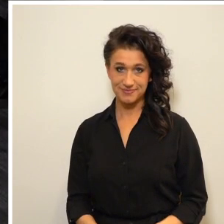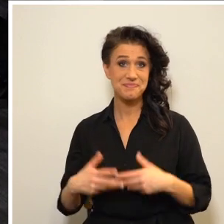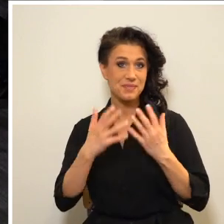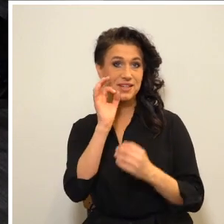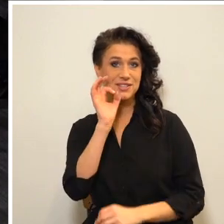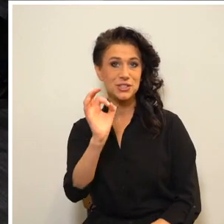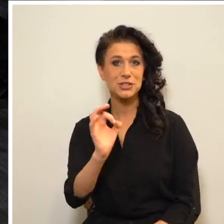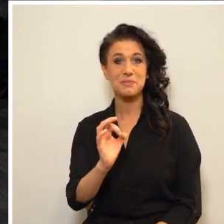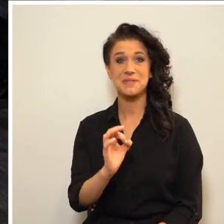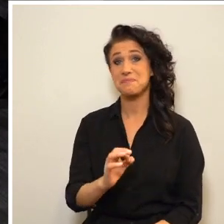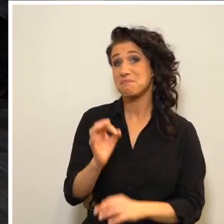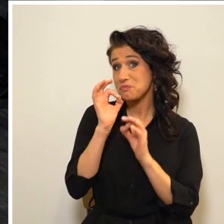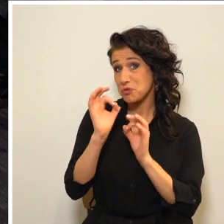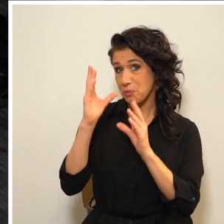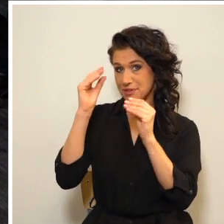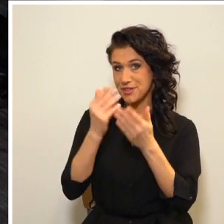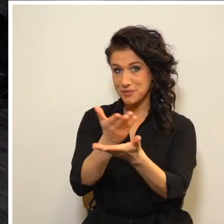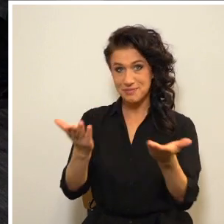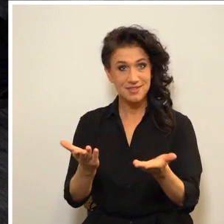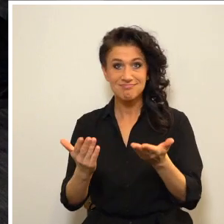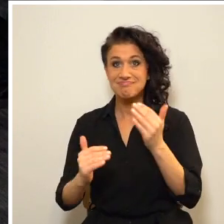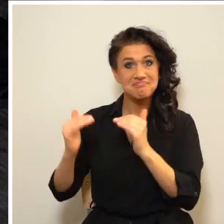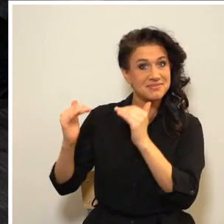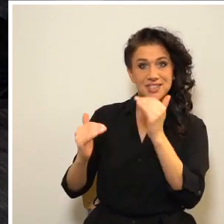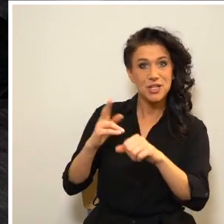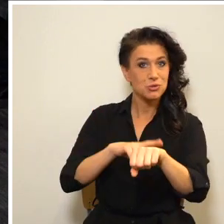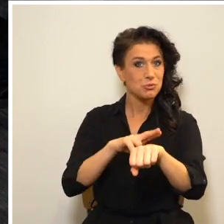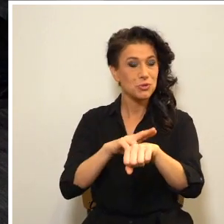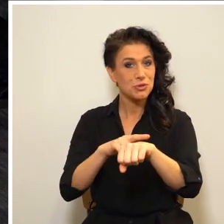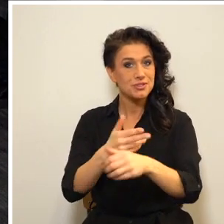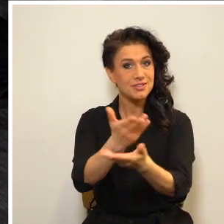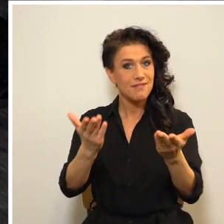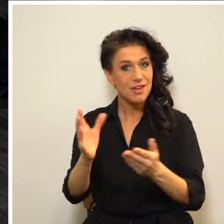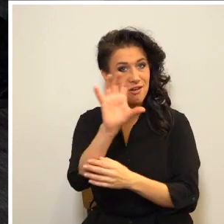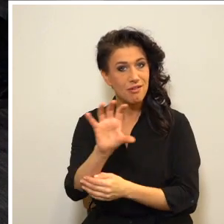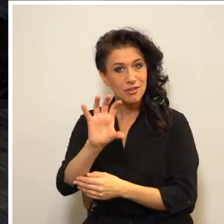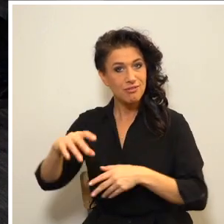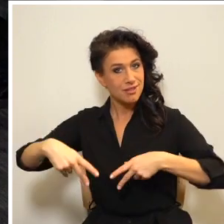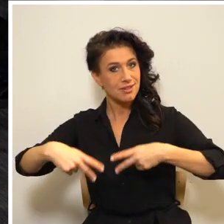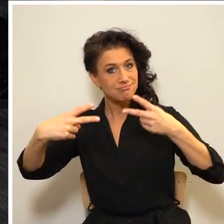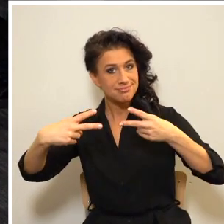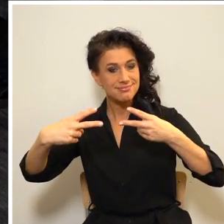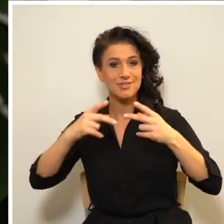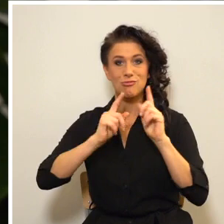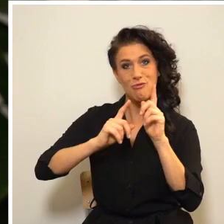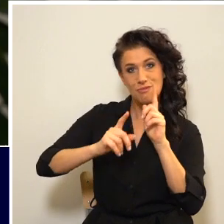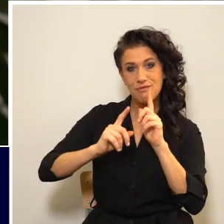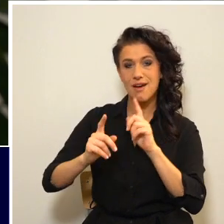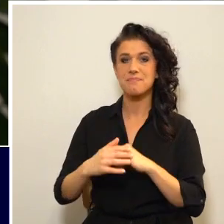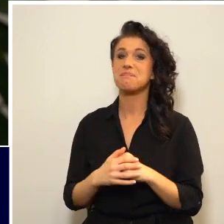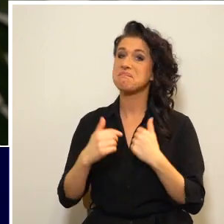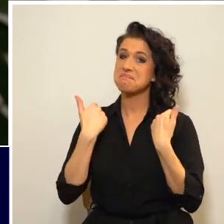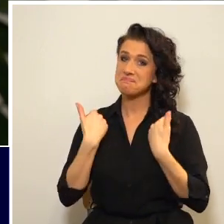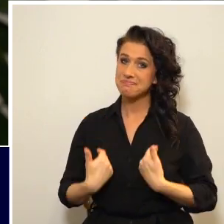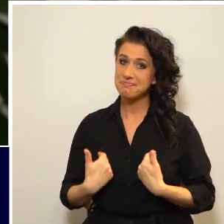Cześć dzień dobry lub Dobry wieczór państwu w zależności O której godzinie państwo Oglądacie naszą naszą rozmowę chciałam